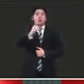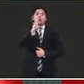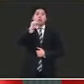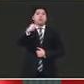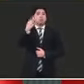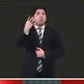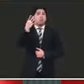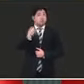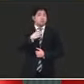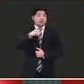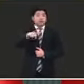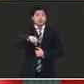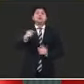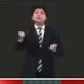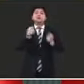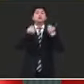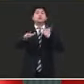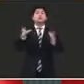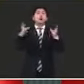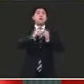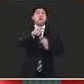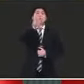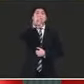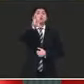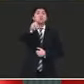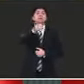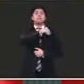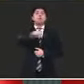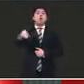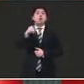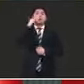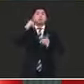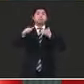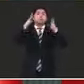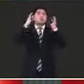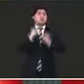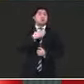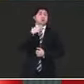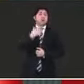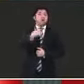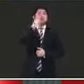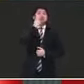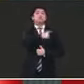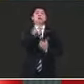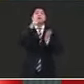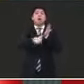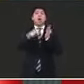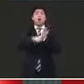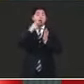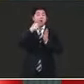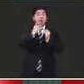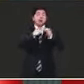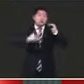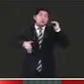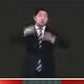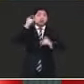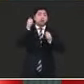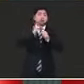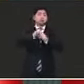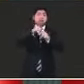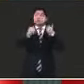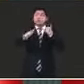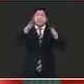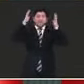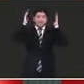sayımız 31 milyonun üzerine çıktı Böylece Cumhuriyet tarihinin en yüksek istihdam